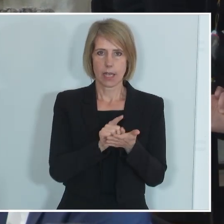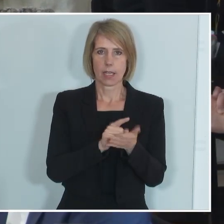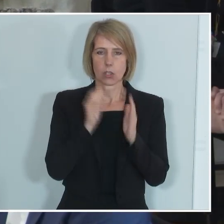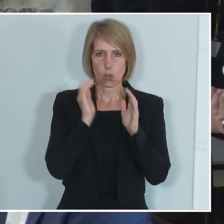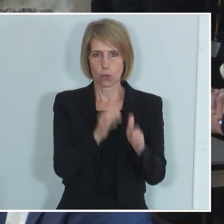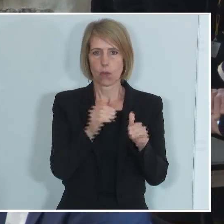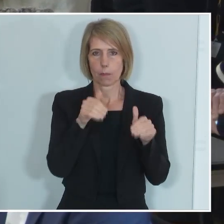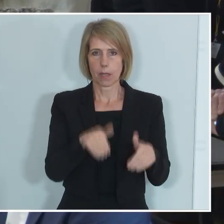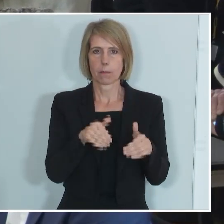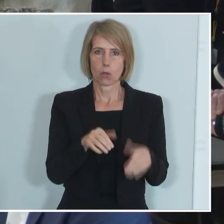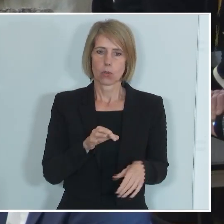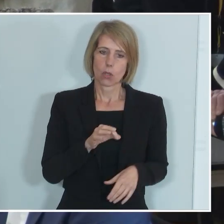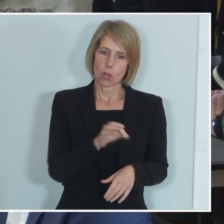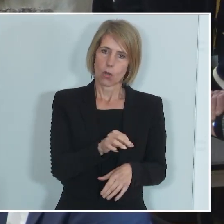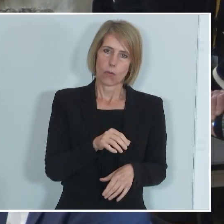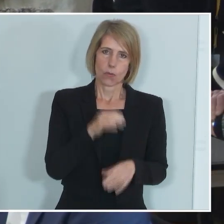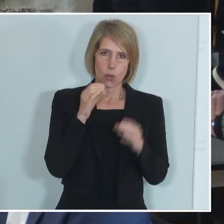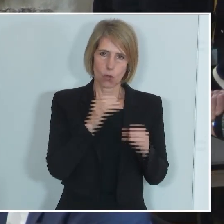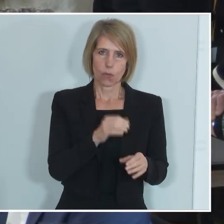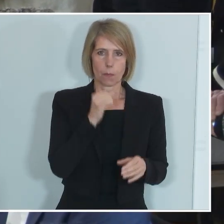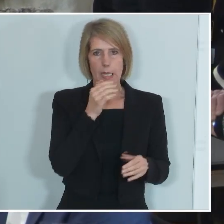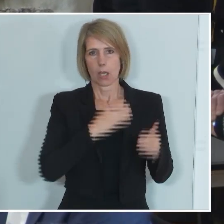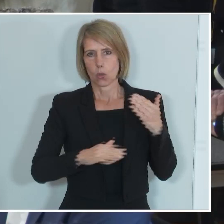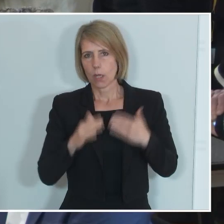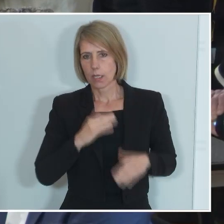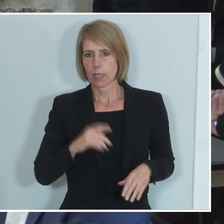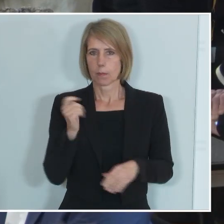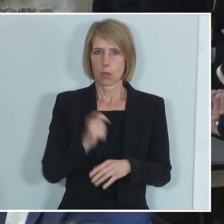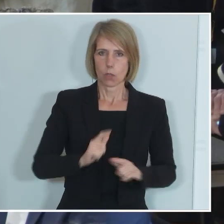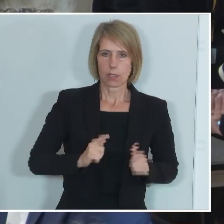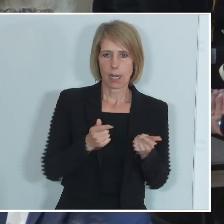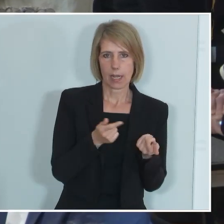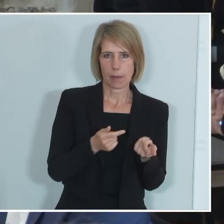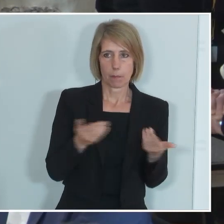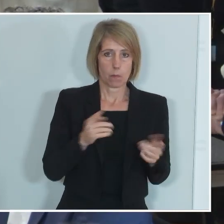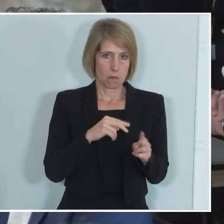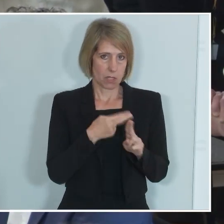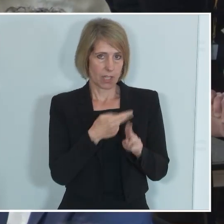mit einem für Sie vielleicht, also für die ÖVP vielleicht unangenehmen Urteil leben. Was entgegnen Sie da?